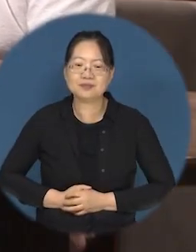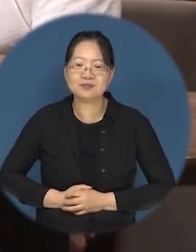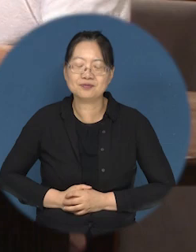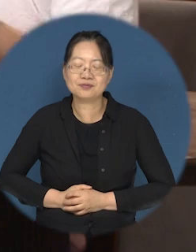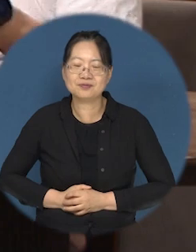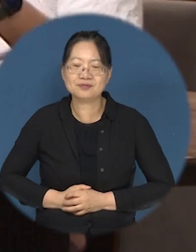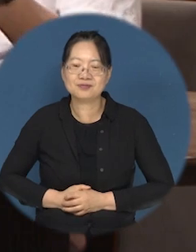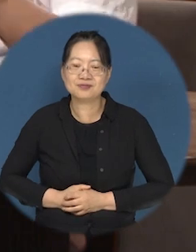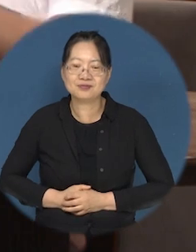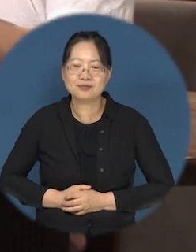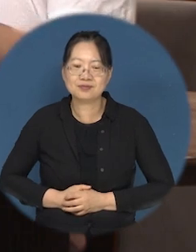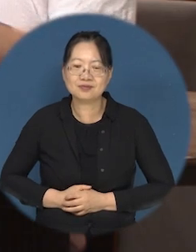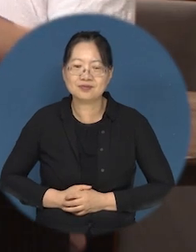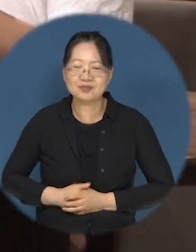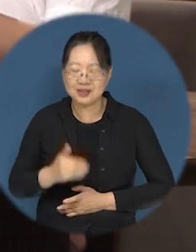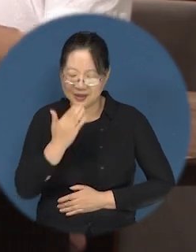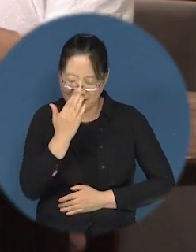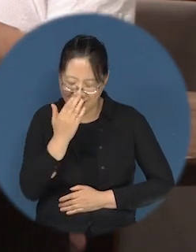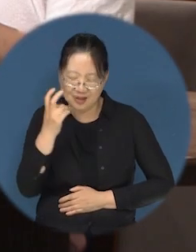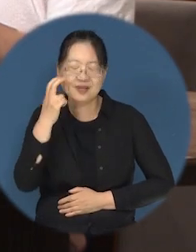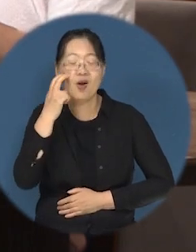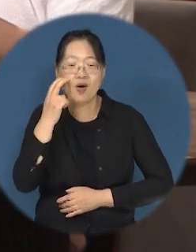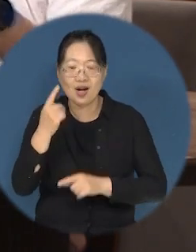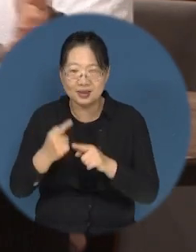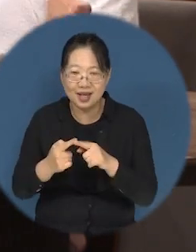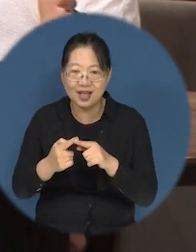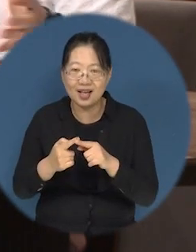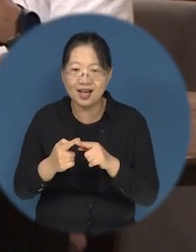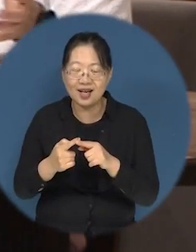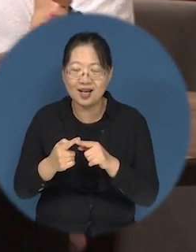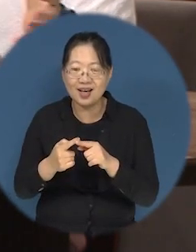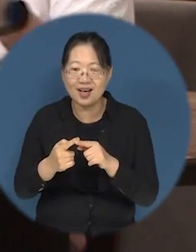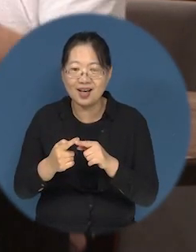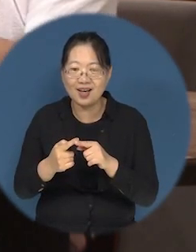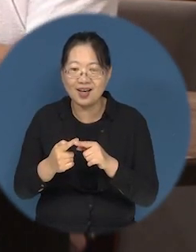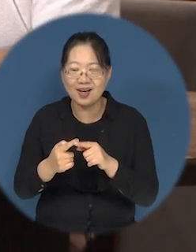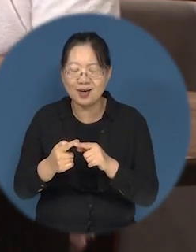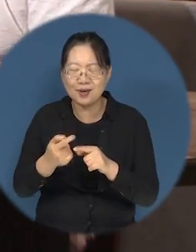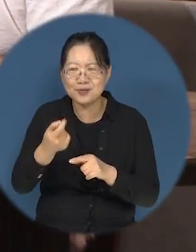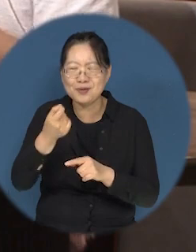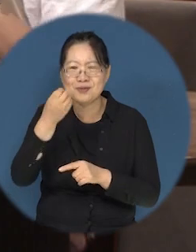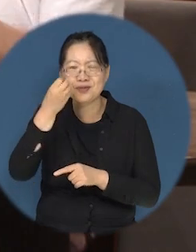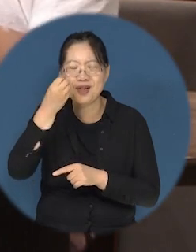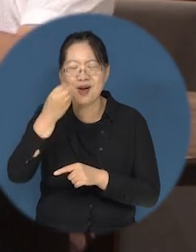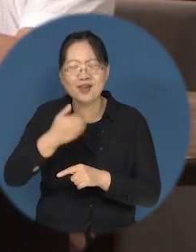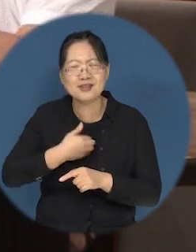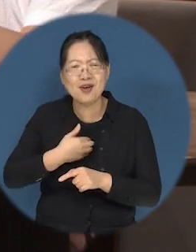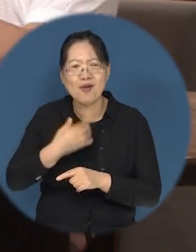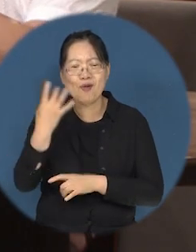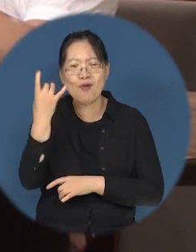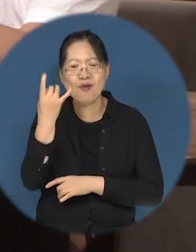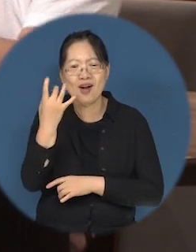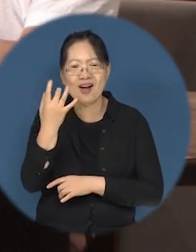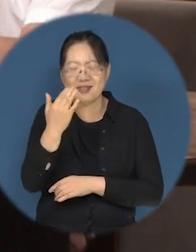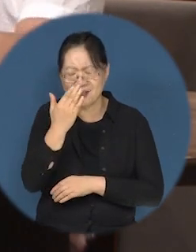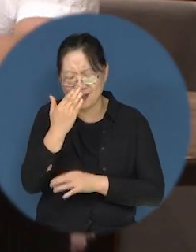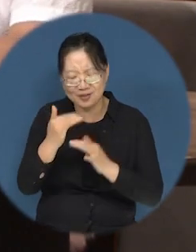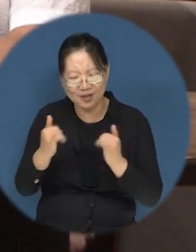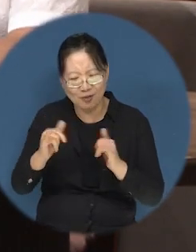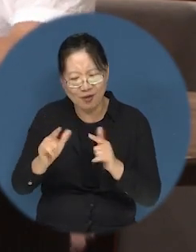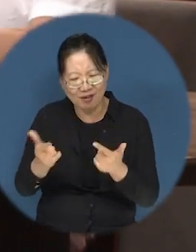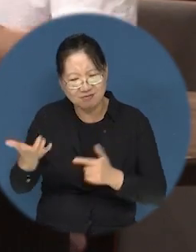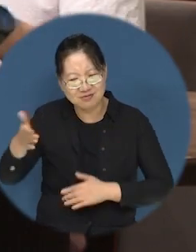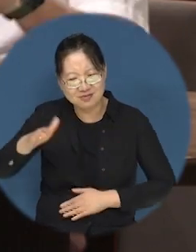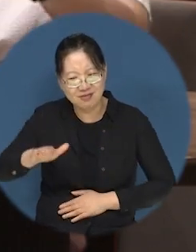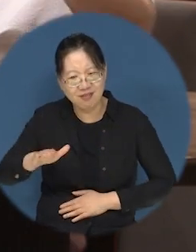이거 너무 착한 척을 이제 하다가 보니까 이제 약간 이상해지는 거죠. 제가 그렇게 착한 원래 사람은